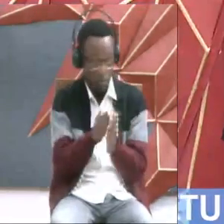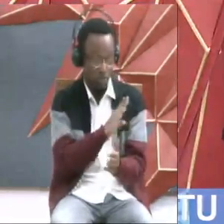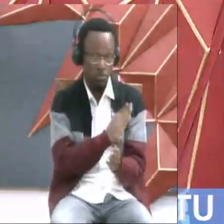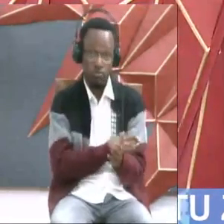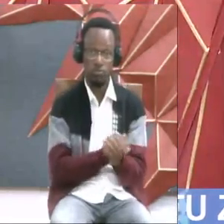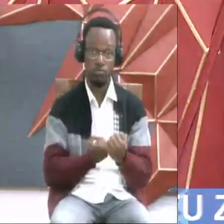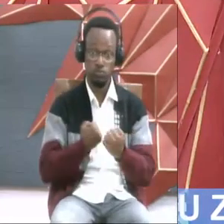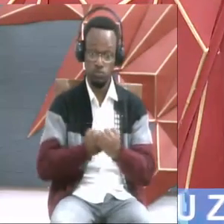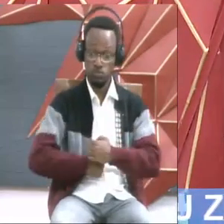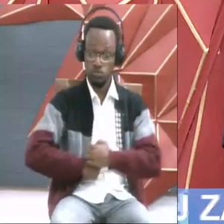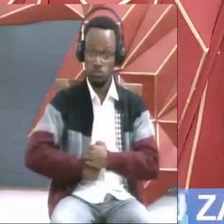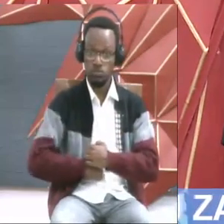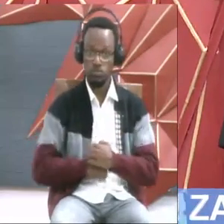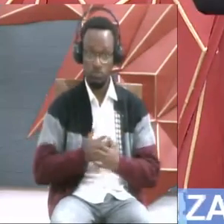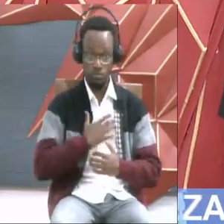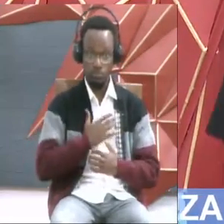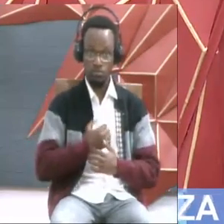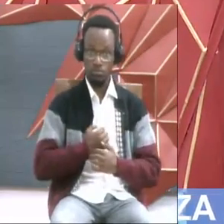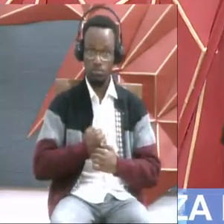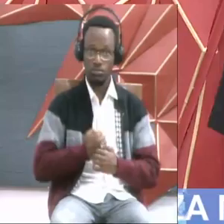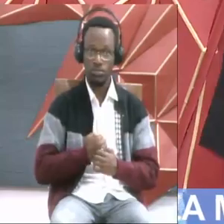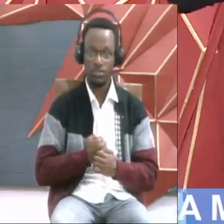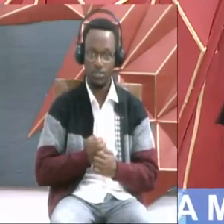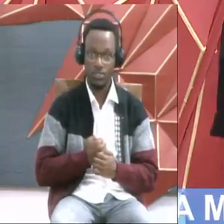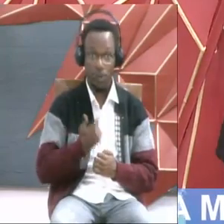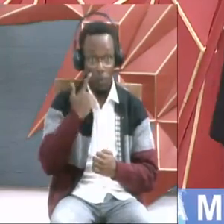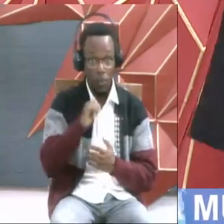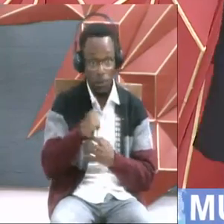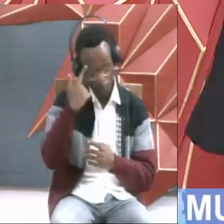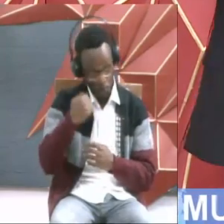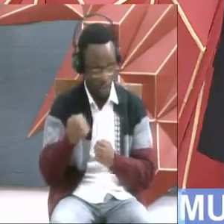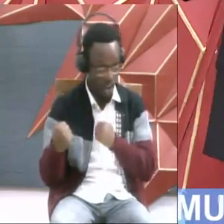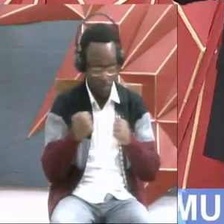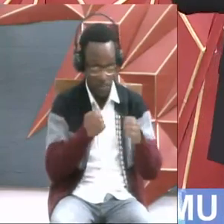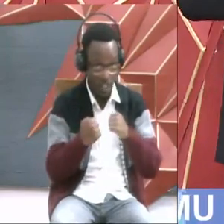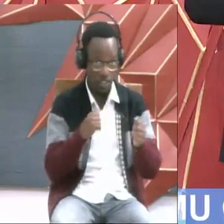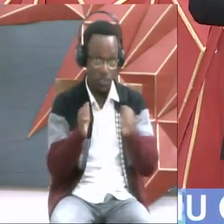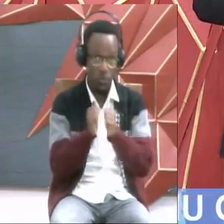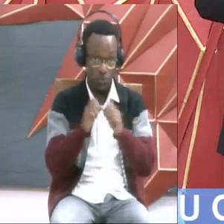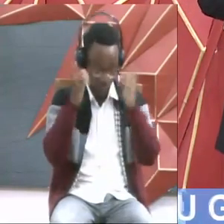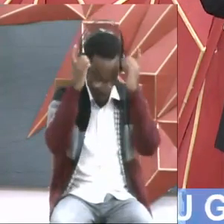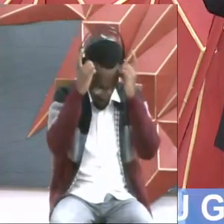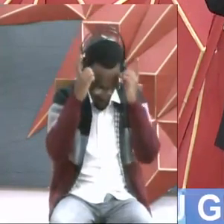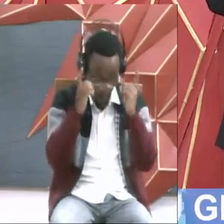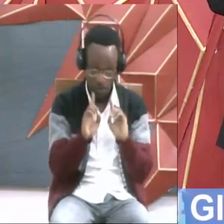abe strong agira agatuza arwane na dayimoni